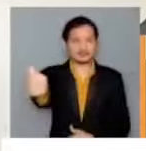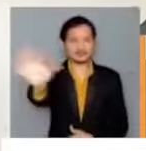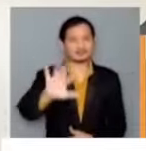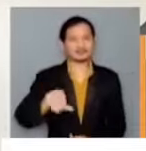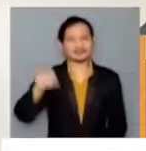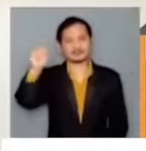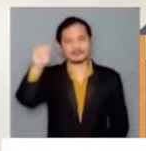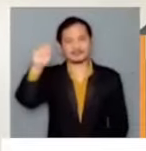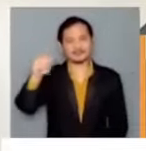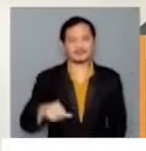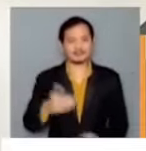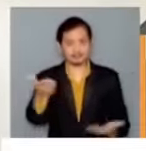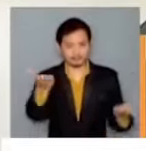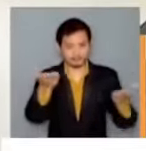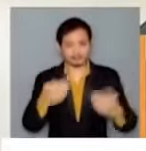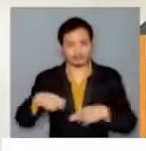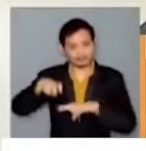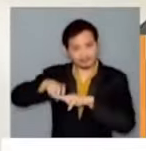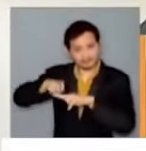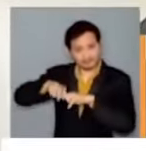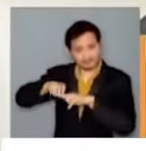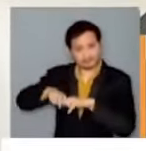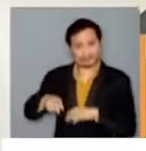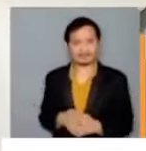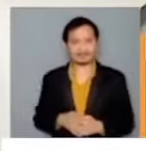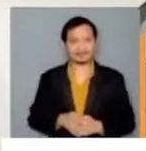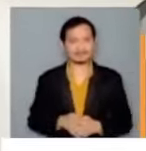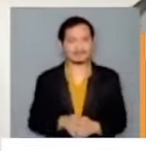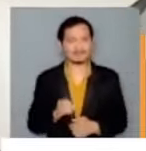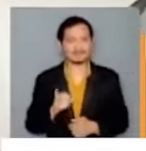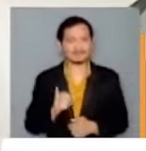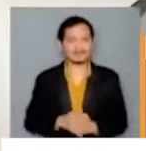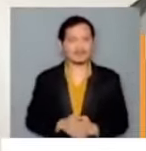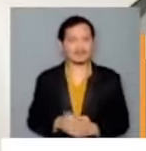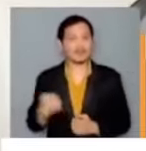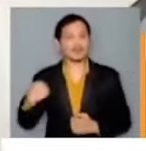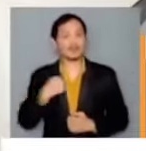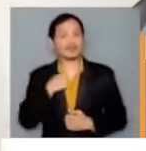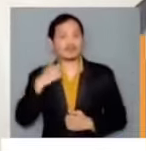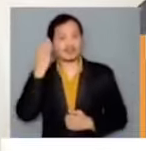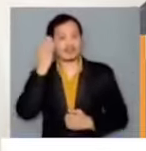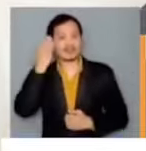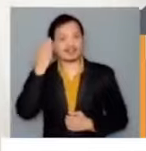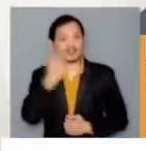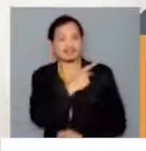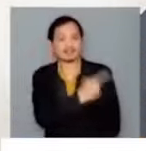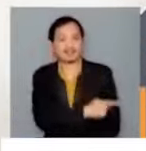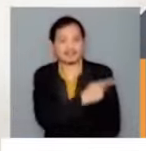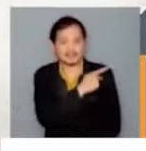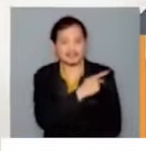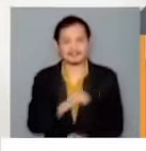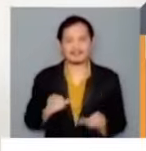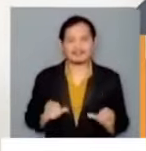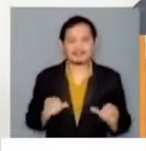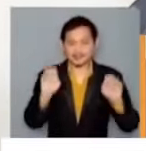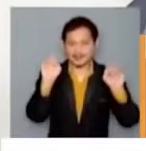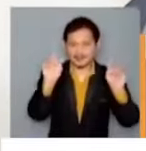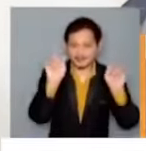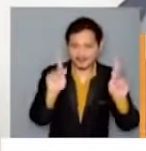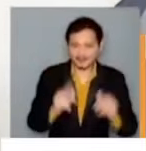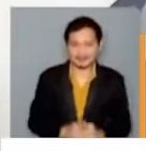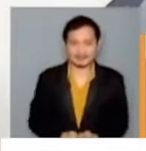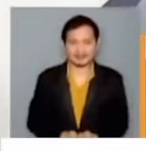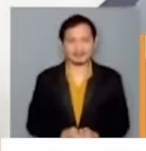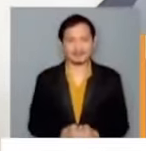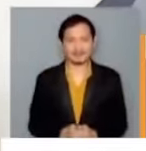maupo muna tayo. Kami ba yung pasyente? Tayo yung pasyente, Shai? Tayo yung pasyente. Ano, okay. Assistant ako ni Doc. Okay. Doc